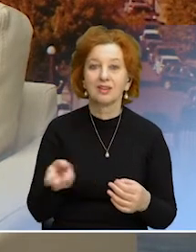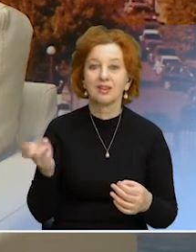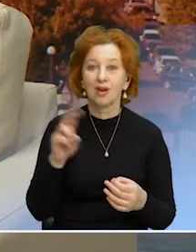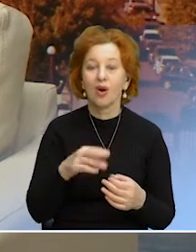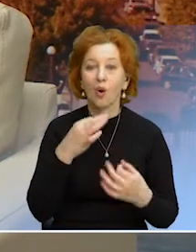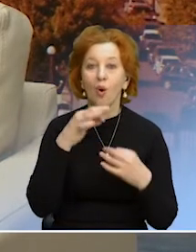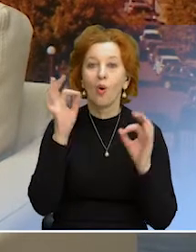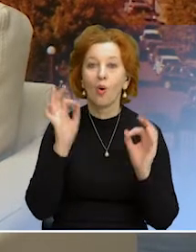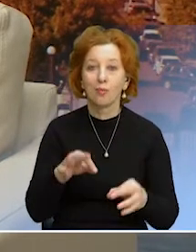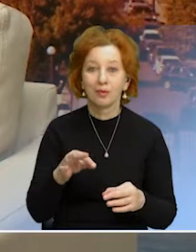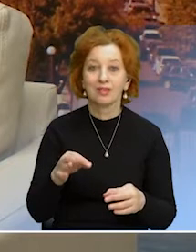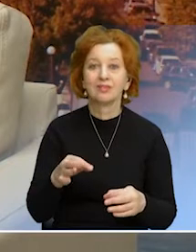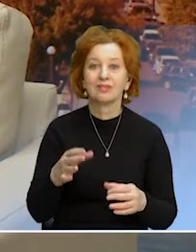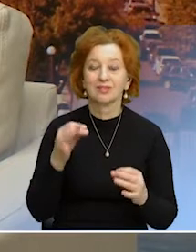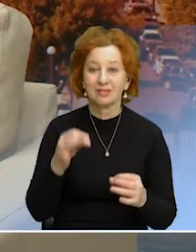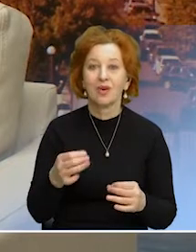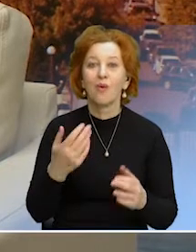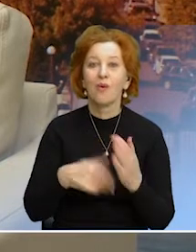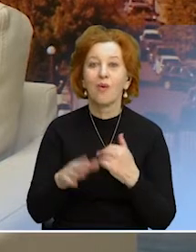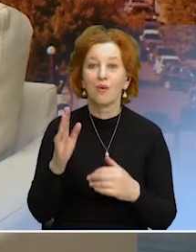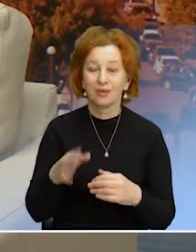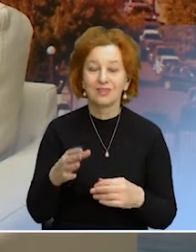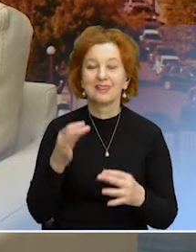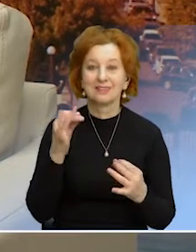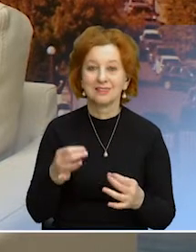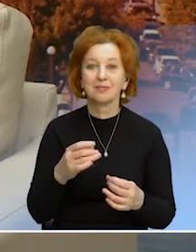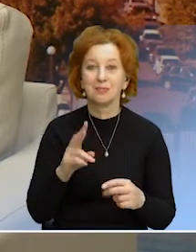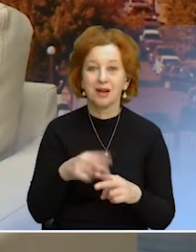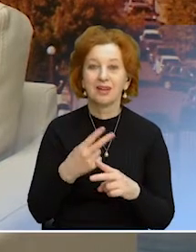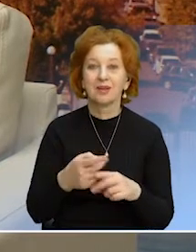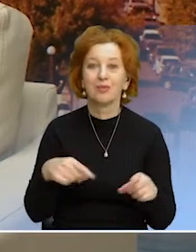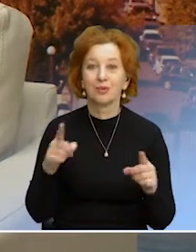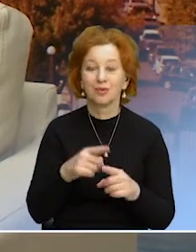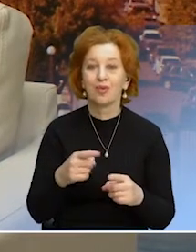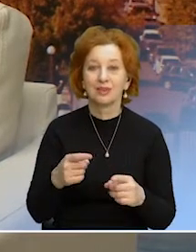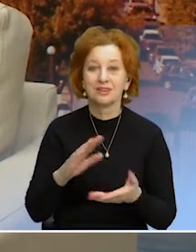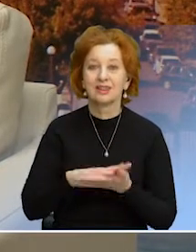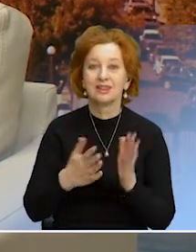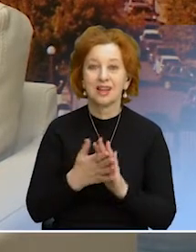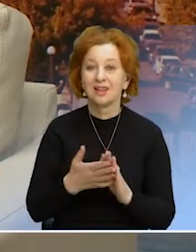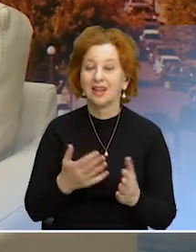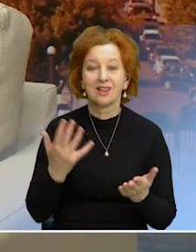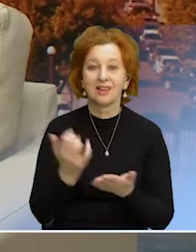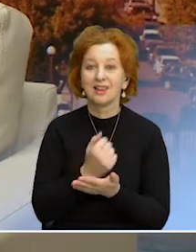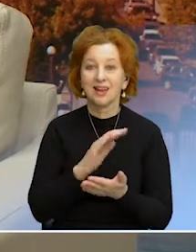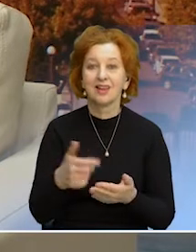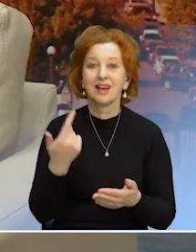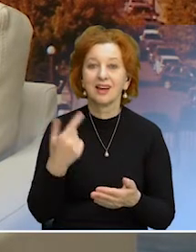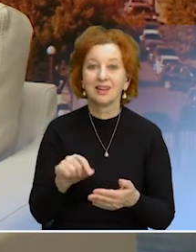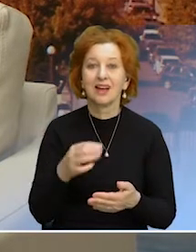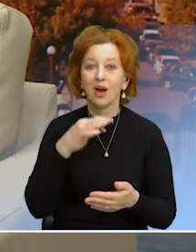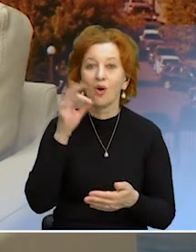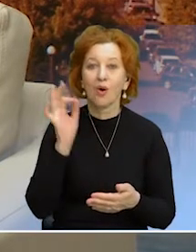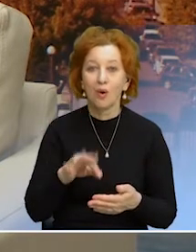приходит опыт, уходят силы. И уходит это состояние. И вот это состояние не найти, его не определить, где уже